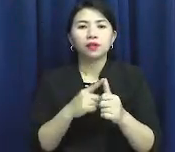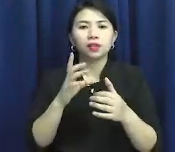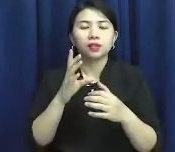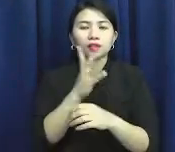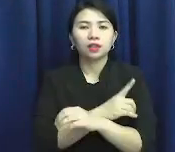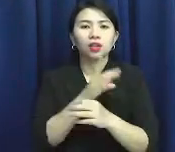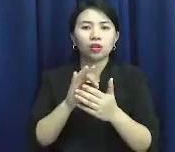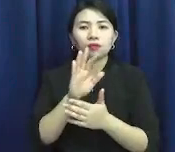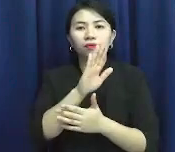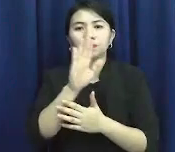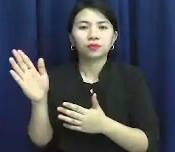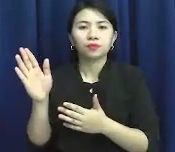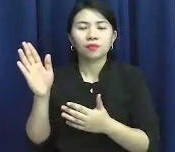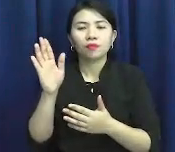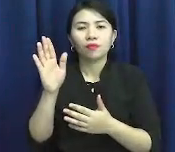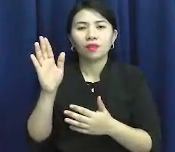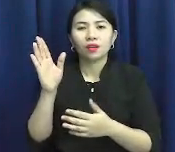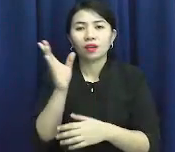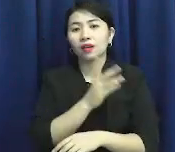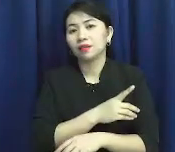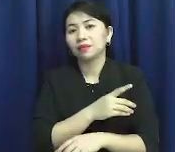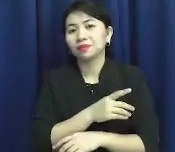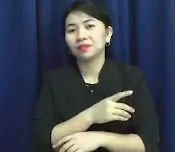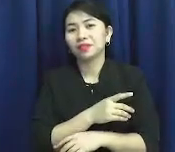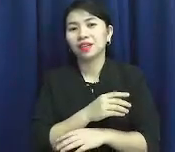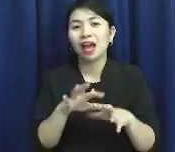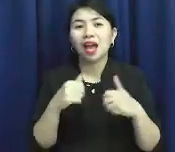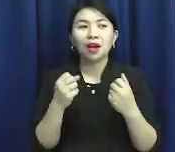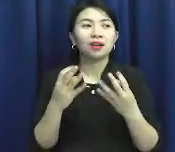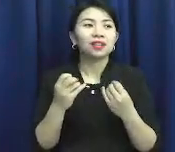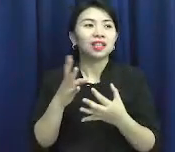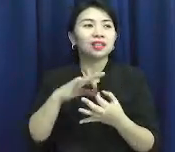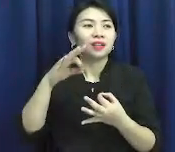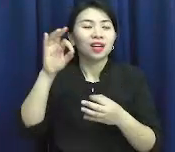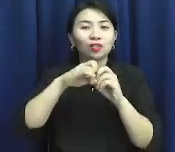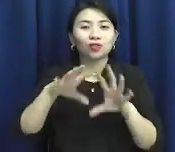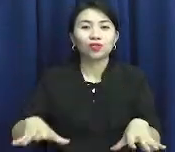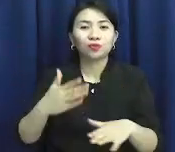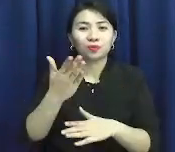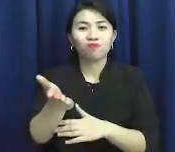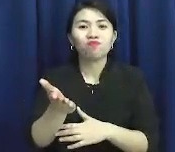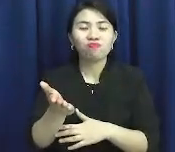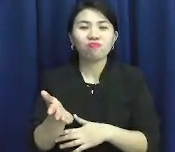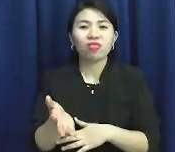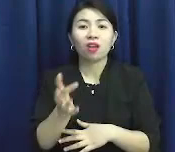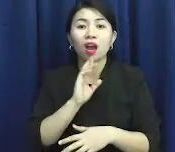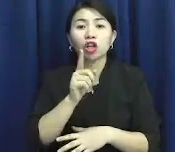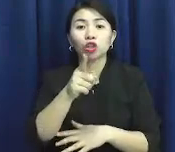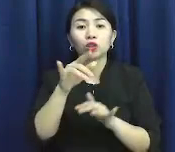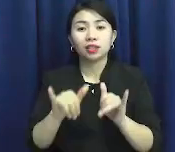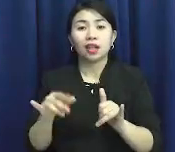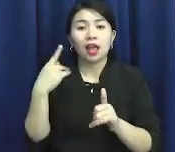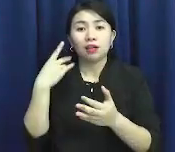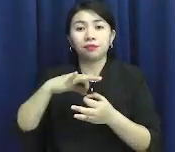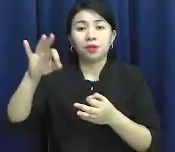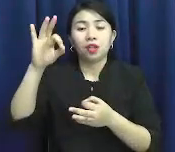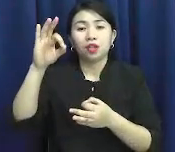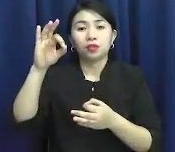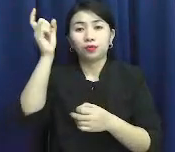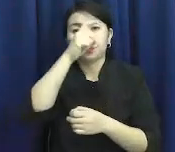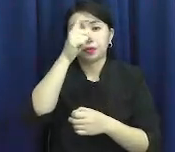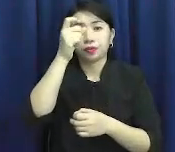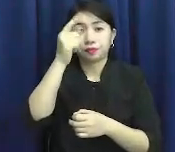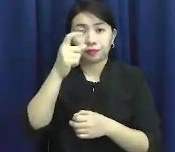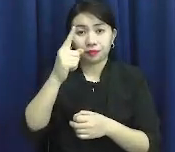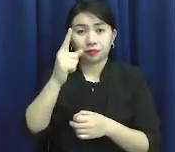ilan na kaya ang nawalang spirit dito sa'yo? Ayang, nasa iyo pa ba yung spirit of wisdom and understanding? Spirit